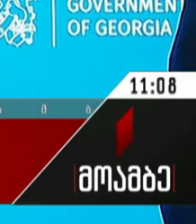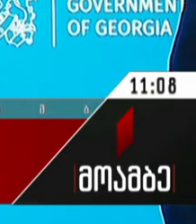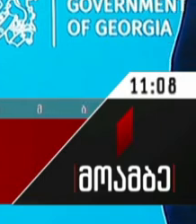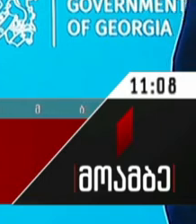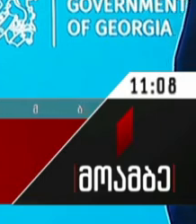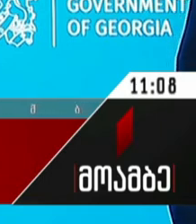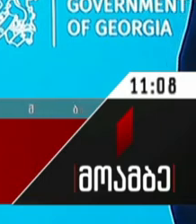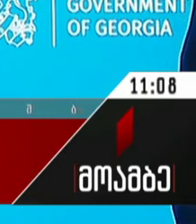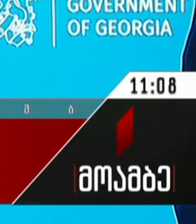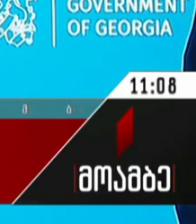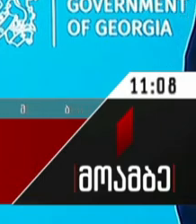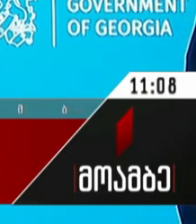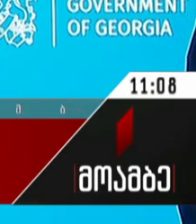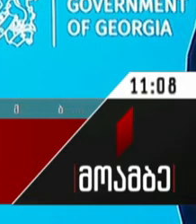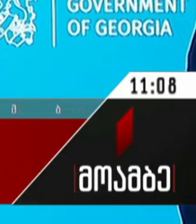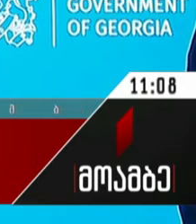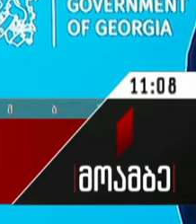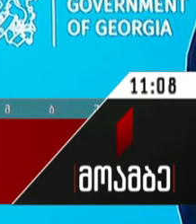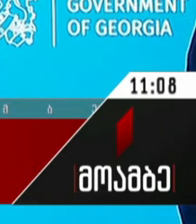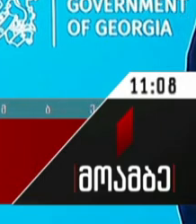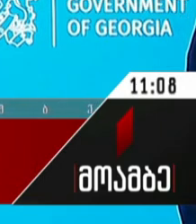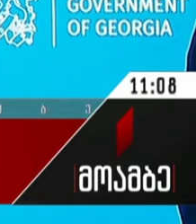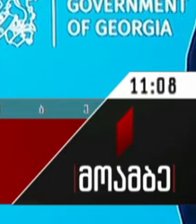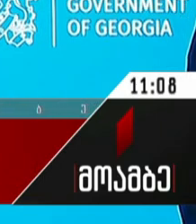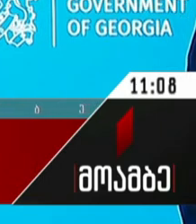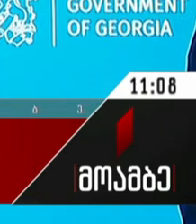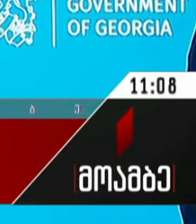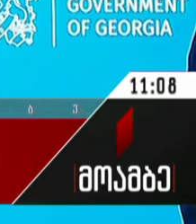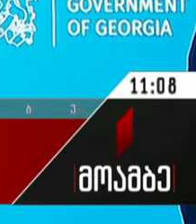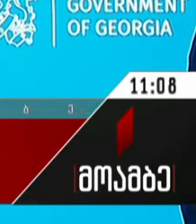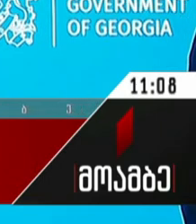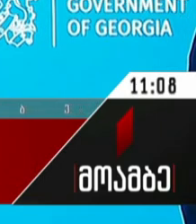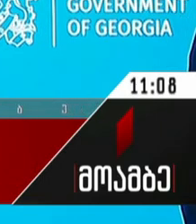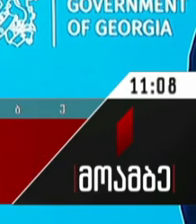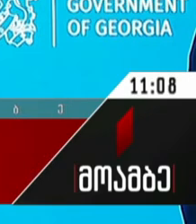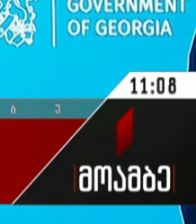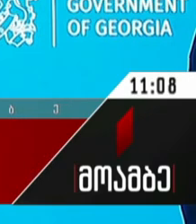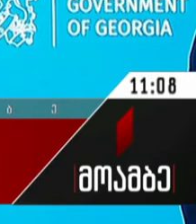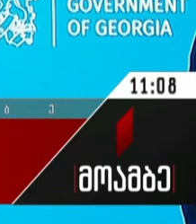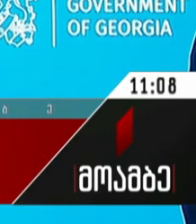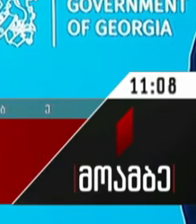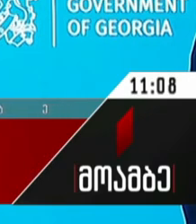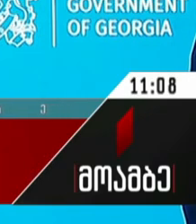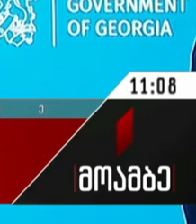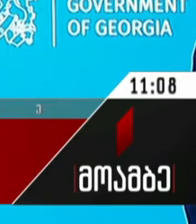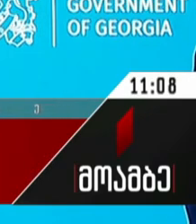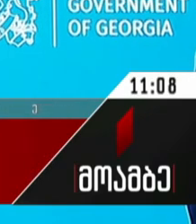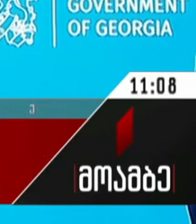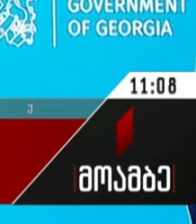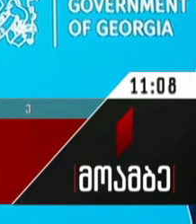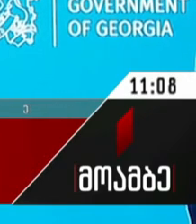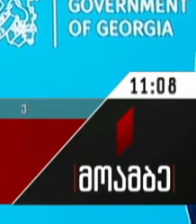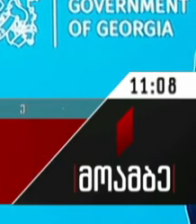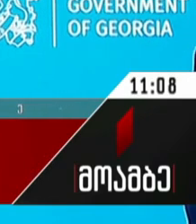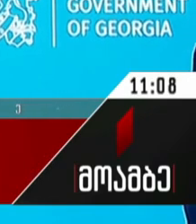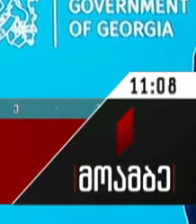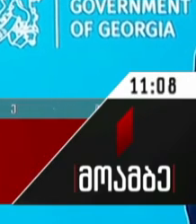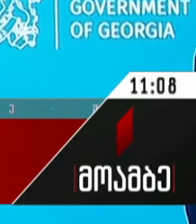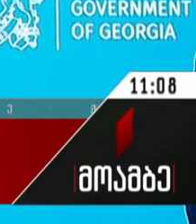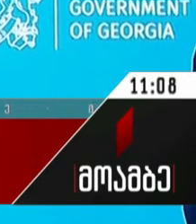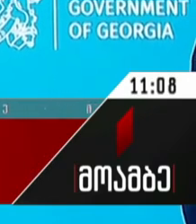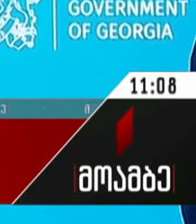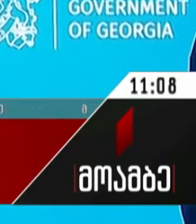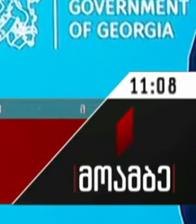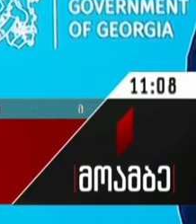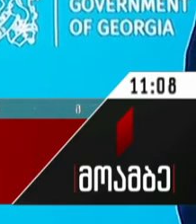ქართველი დიპლომატი ჩეული შემართებით გააგრძელებს ჩვენი ქვეყნის ინტერესების, საუკეთესო ინტერესების დასვას